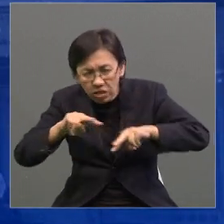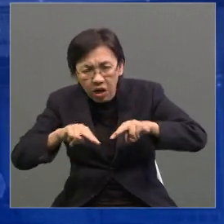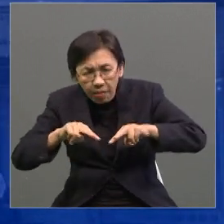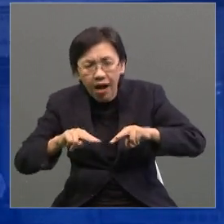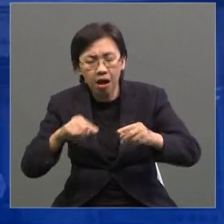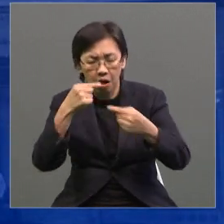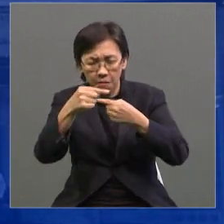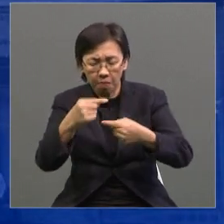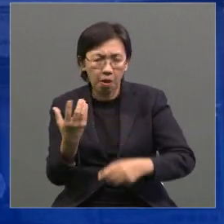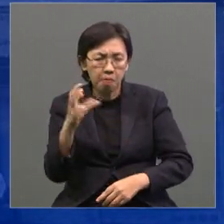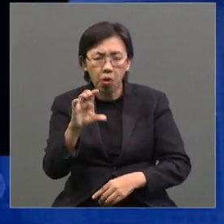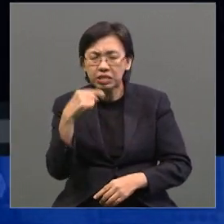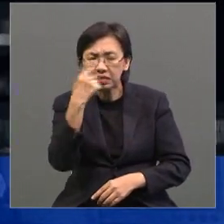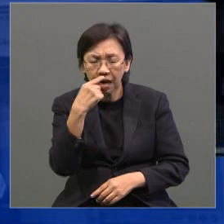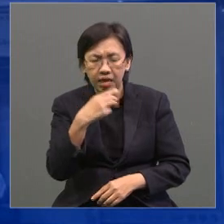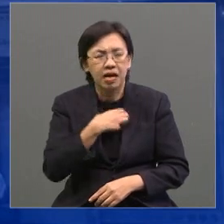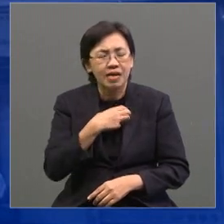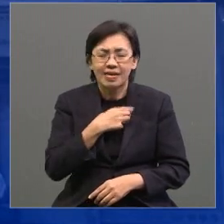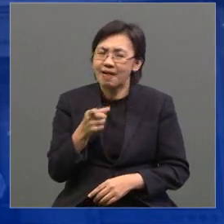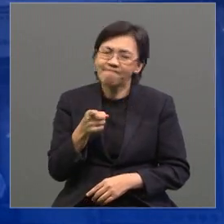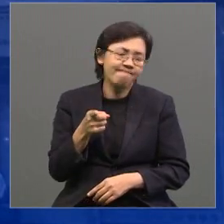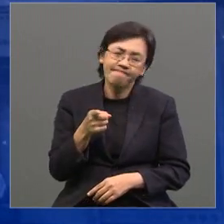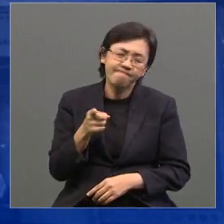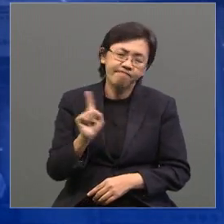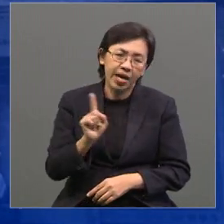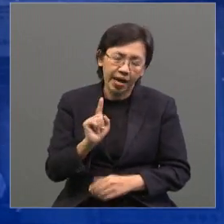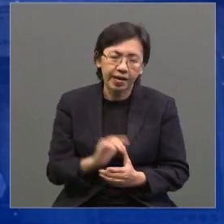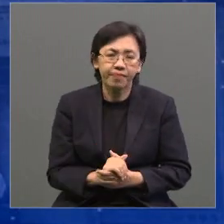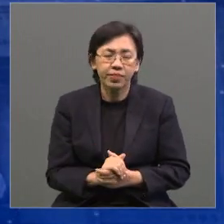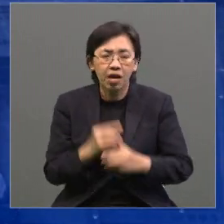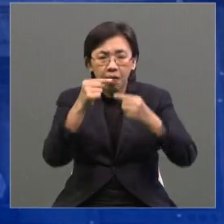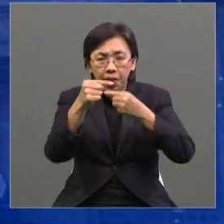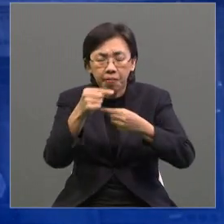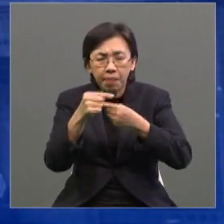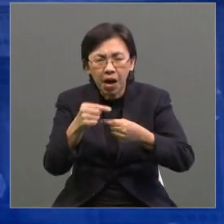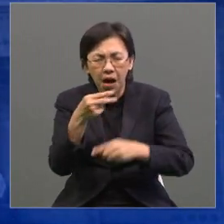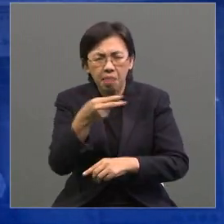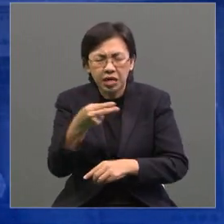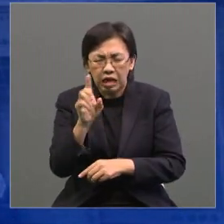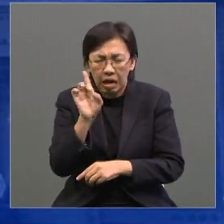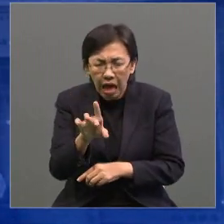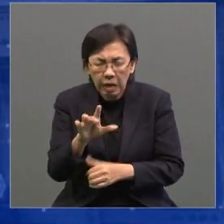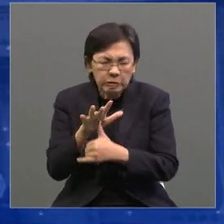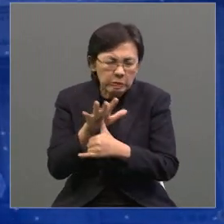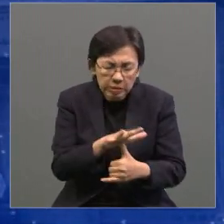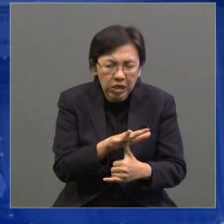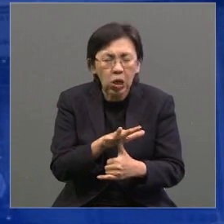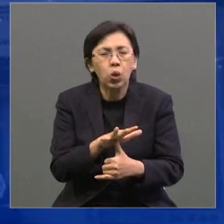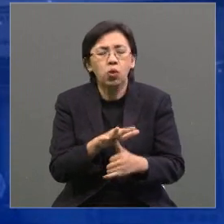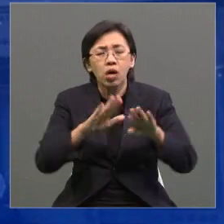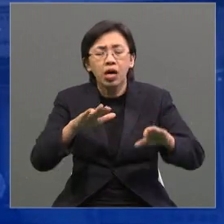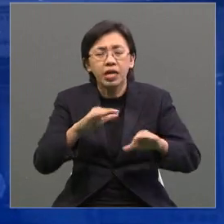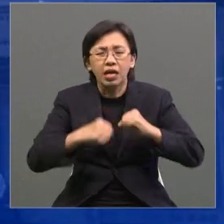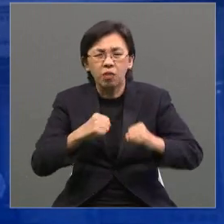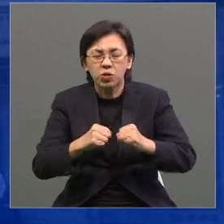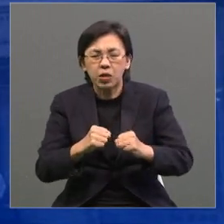าตัวคนที่โพสต์ข้อความเพื่อนำมาดำเนินคดีละเนื่องจากว่าพบว่ามีการใช้ถ้อยคำรุนแรงซ้ำเติมผู้กระทำผิดที่ยังเป็นเยาว